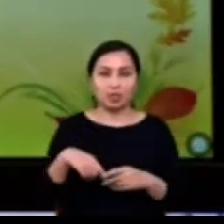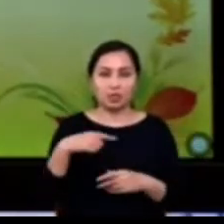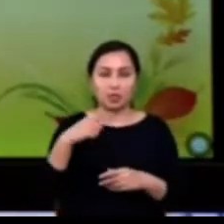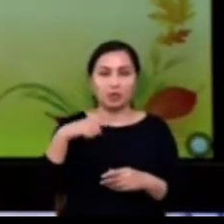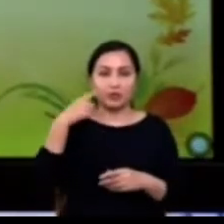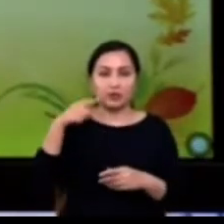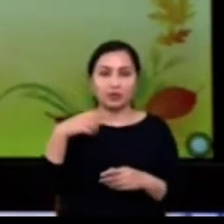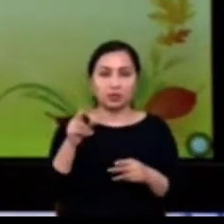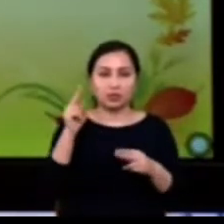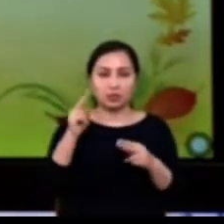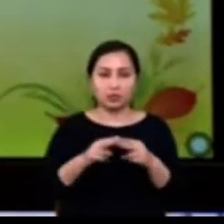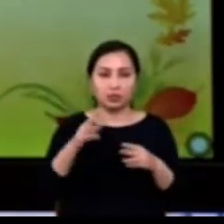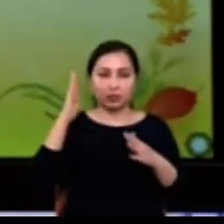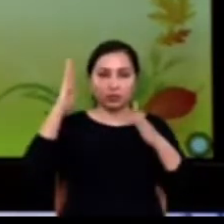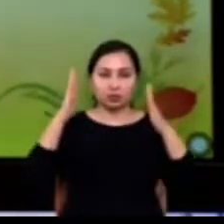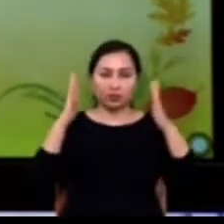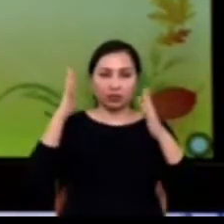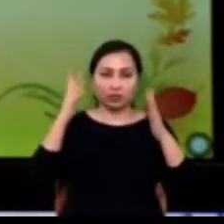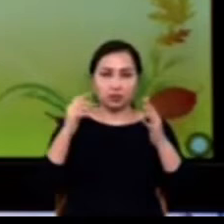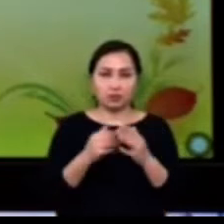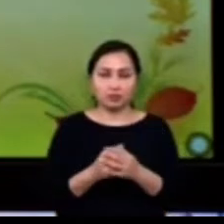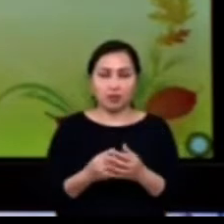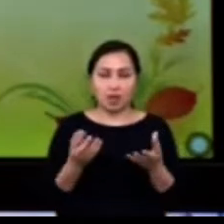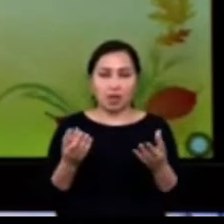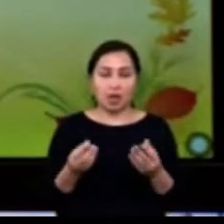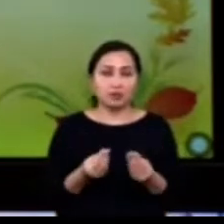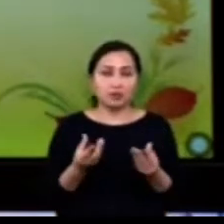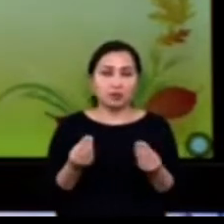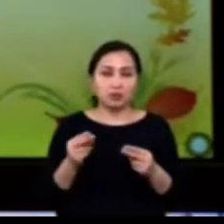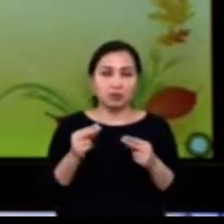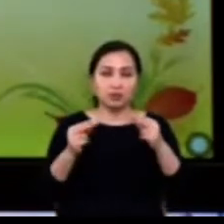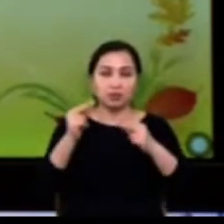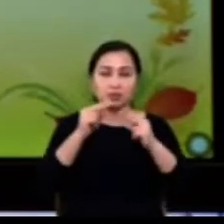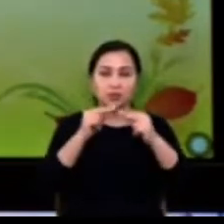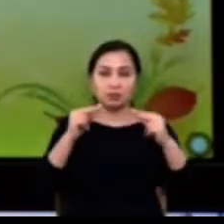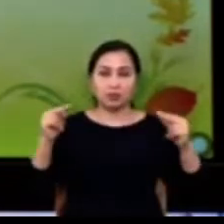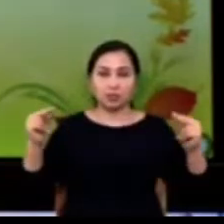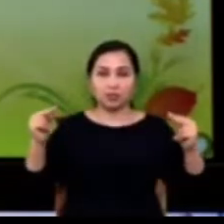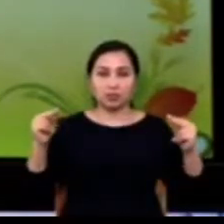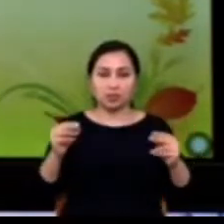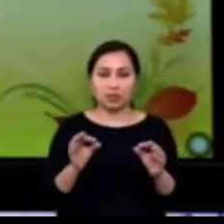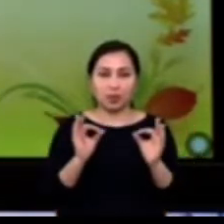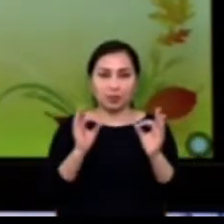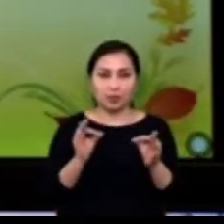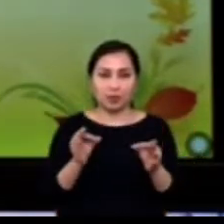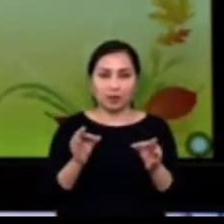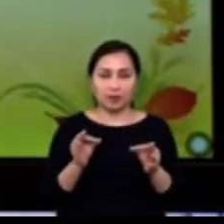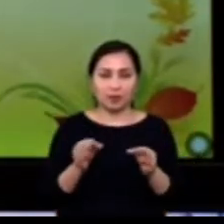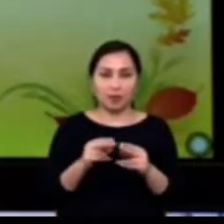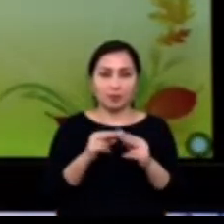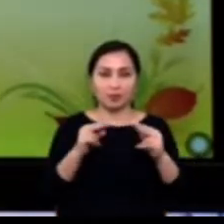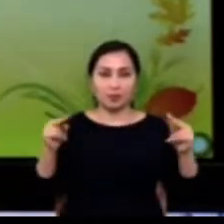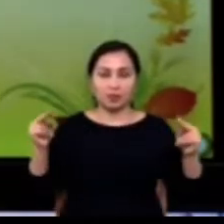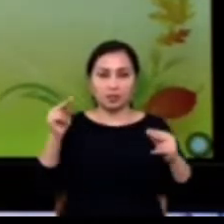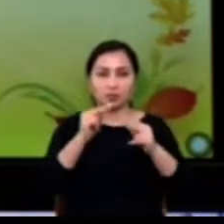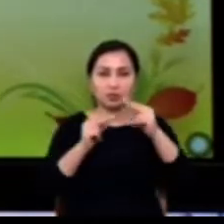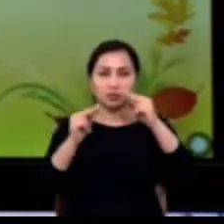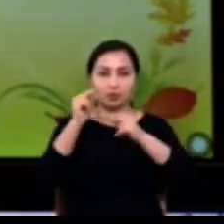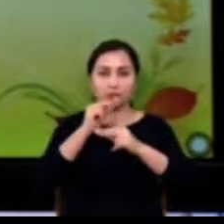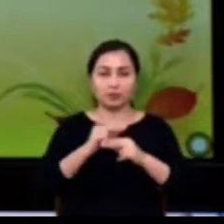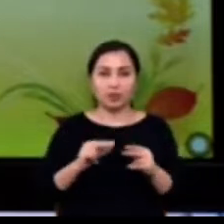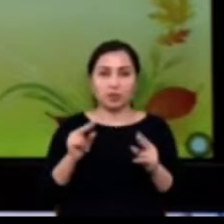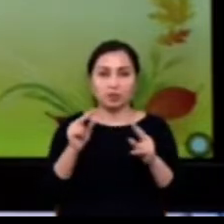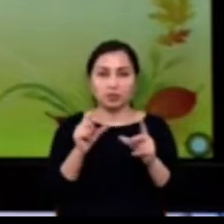выражают законченную мысль. А из чего состоят предложения? Правильно, предложения состоят